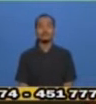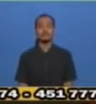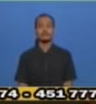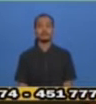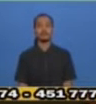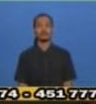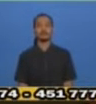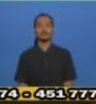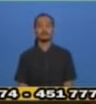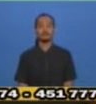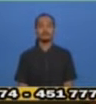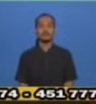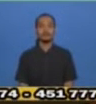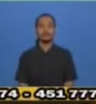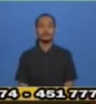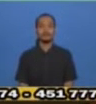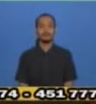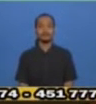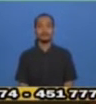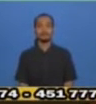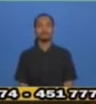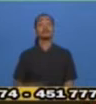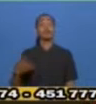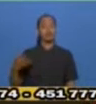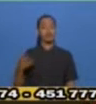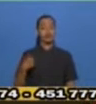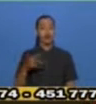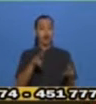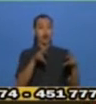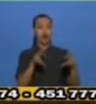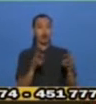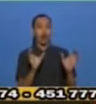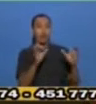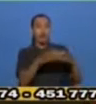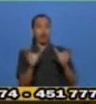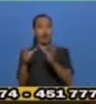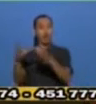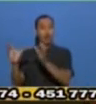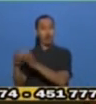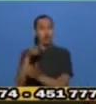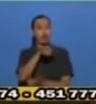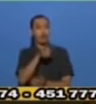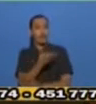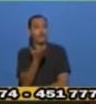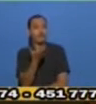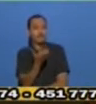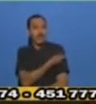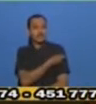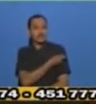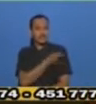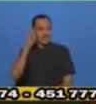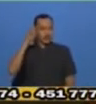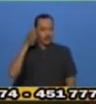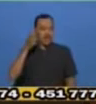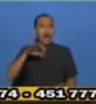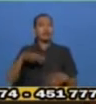Memang kemudian ada sebagian kelompok yang sulit untuk mendapatkan, bukan sulit tapi